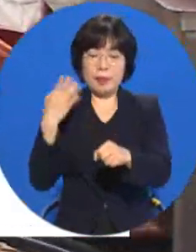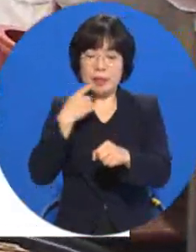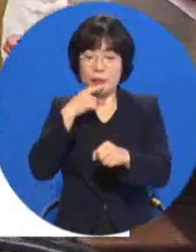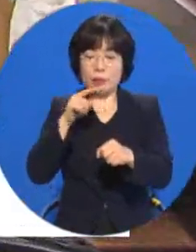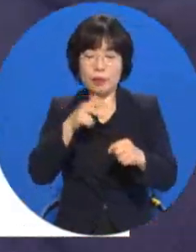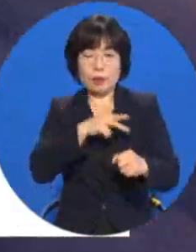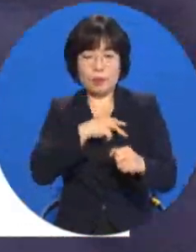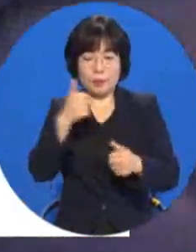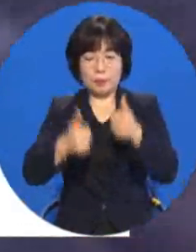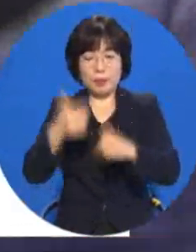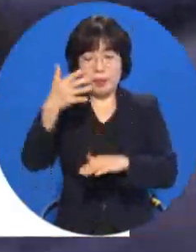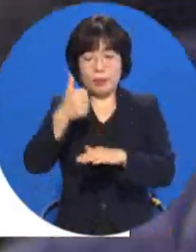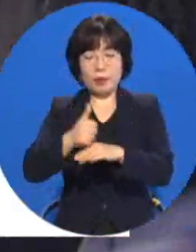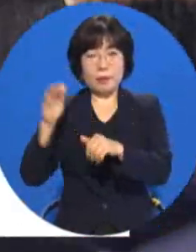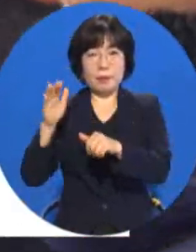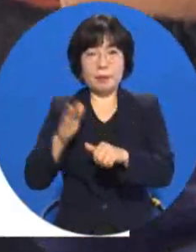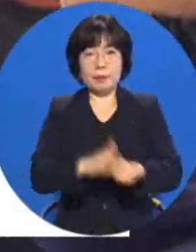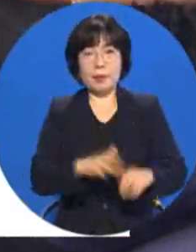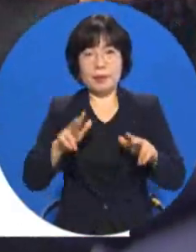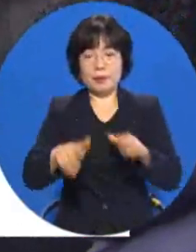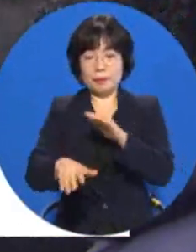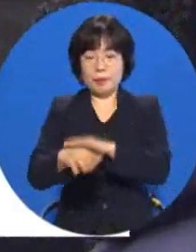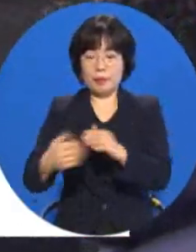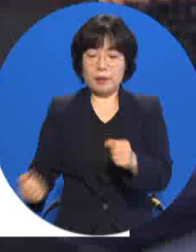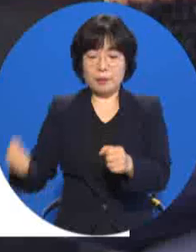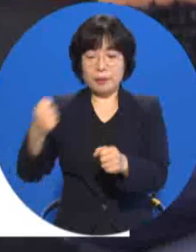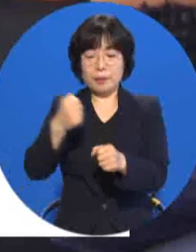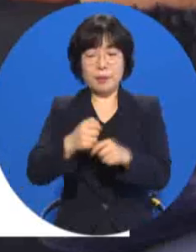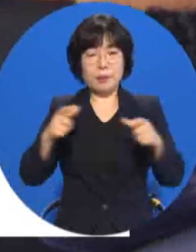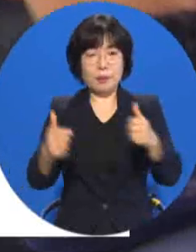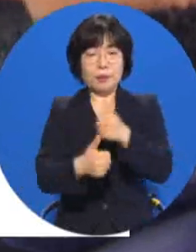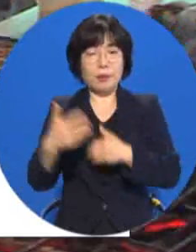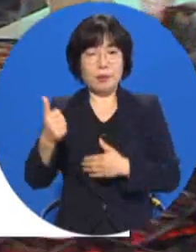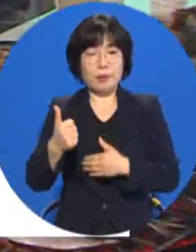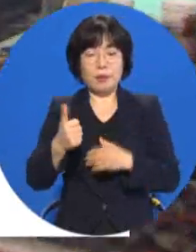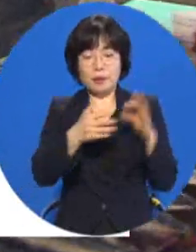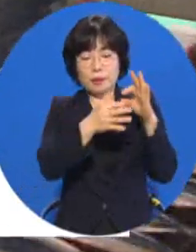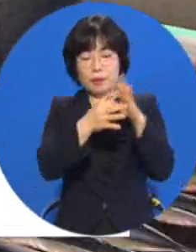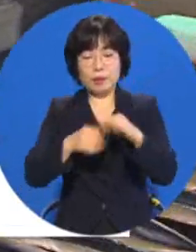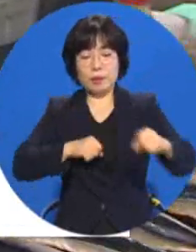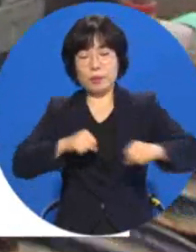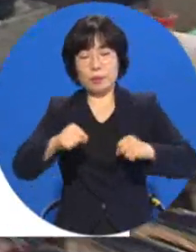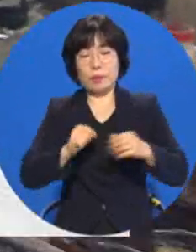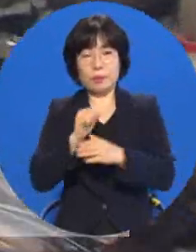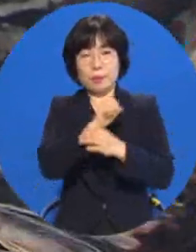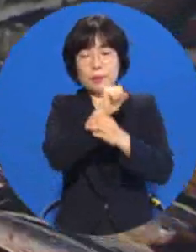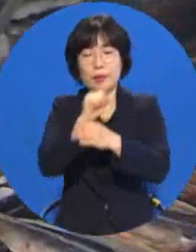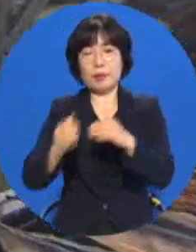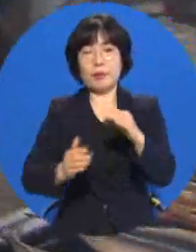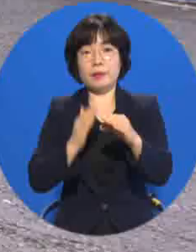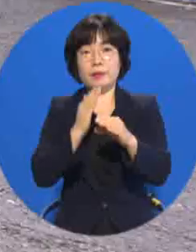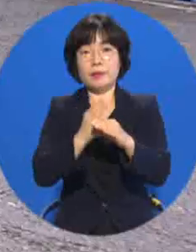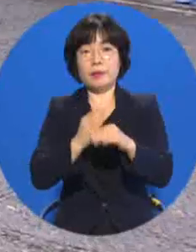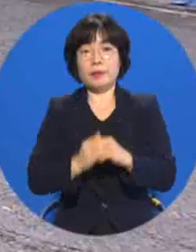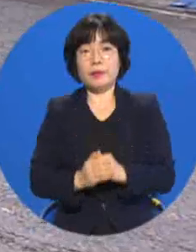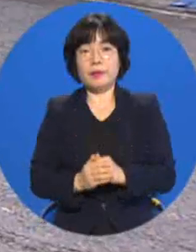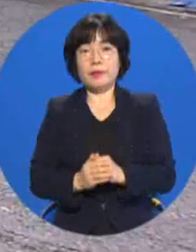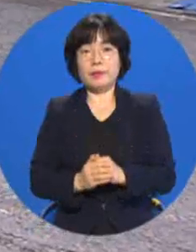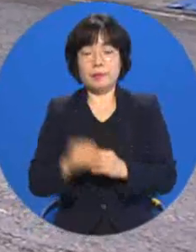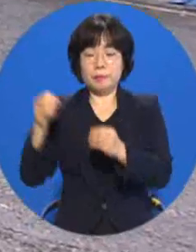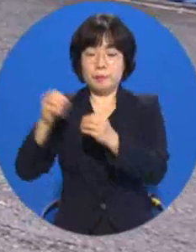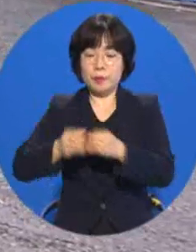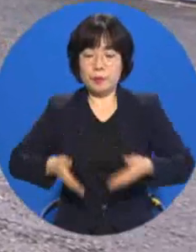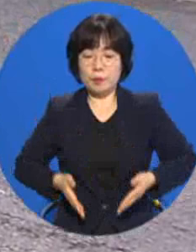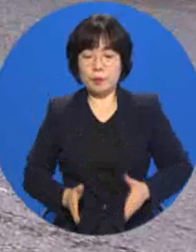황중 의원과의 경선을 습패한 뒤 현 여당 복귀와 지역위원장 역임 등을 통해 적극적인 행보에 나서고 있습니다. 정통